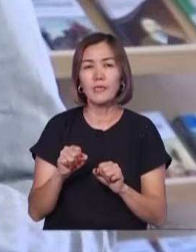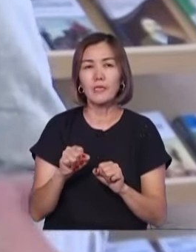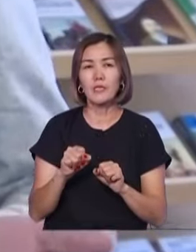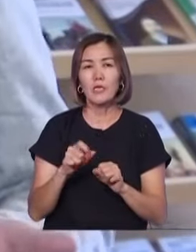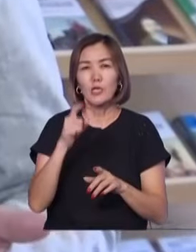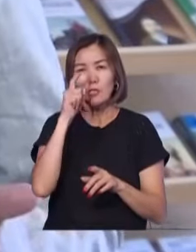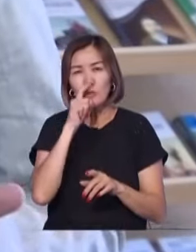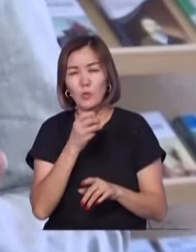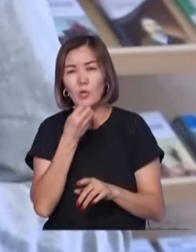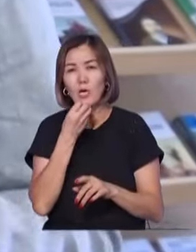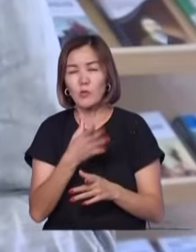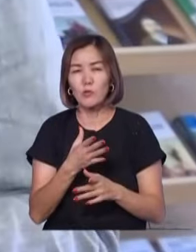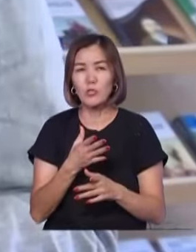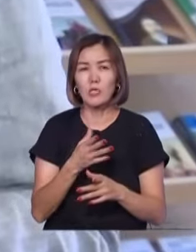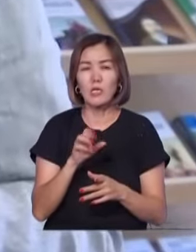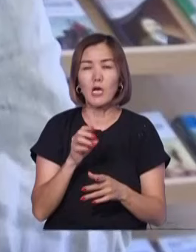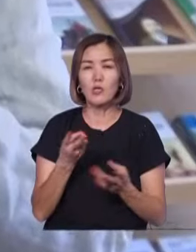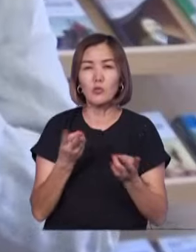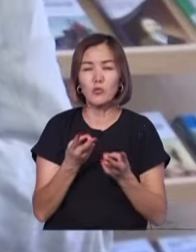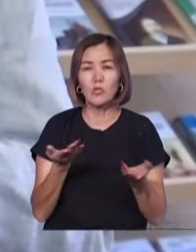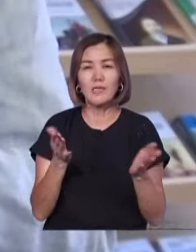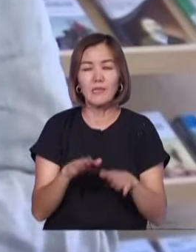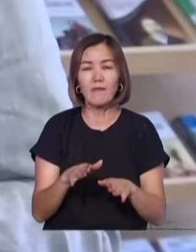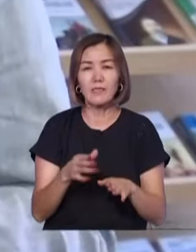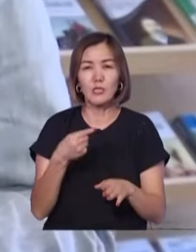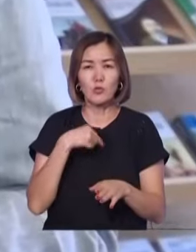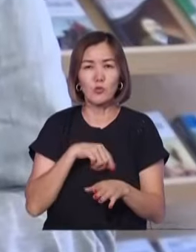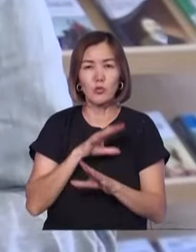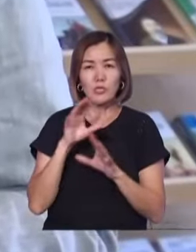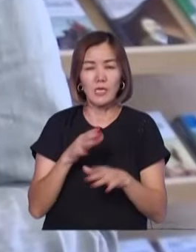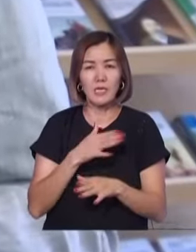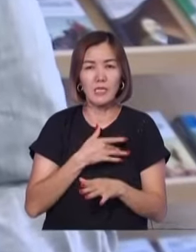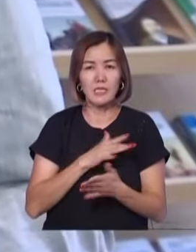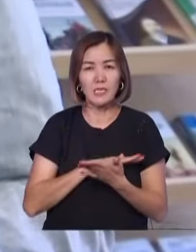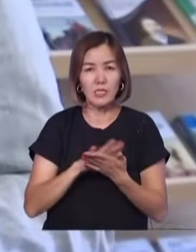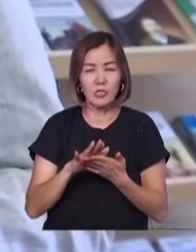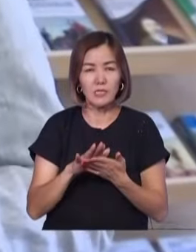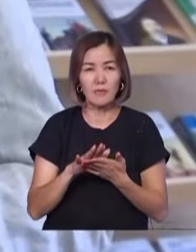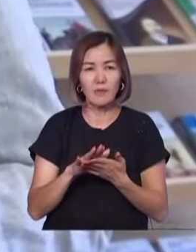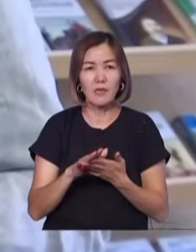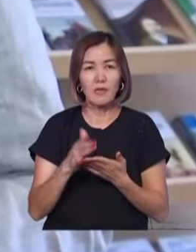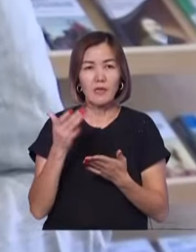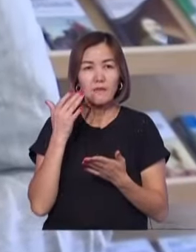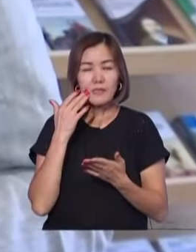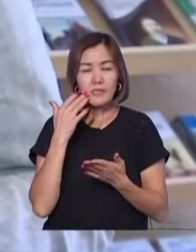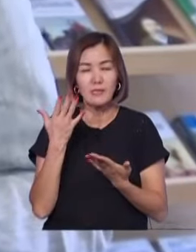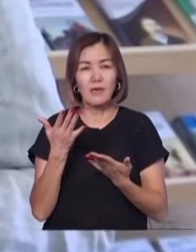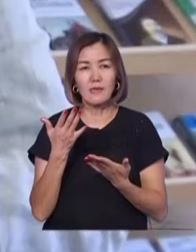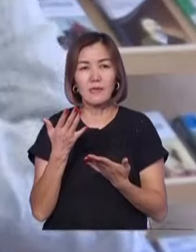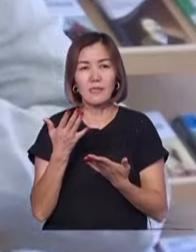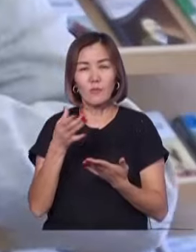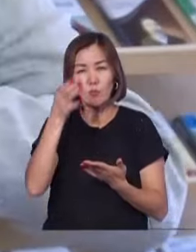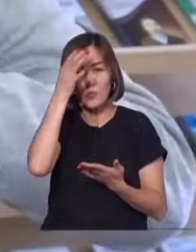чему и как оставаться человеком чтобы сохранить свою душу и сердце чистыми Именно поэтому ики живут среди нас они полны